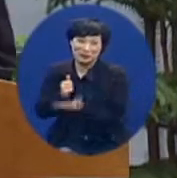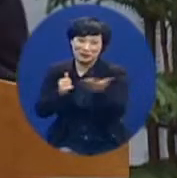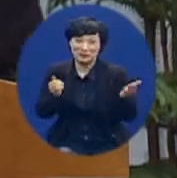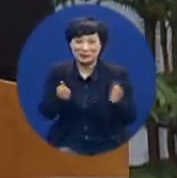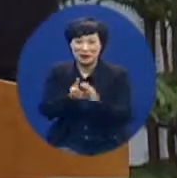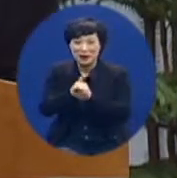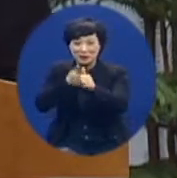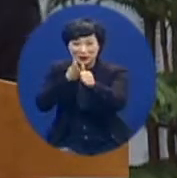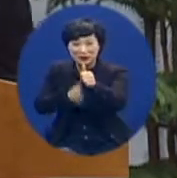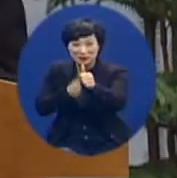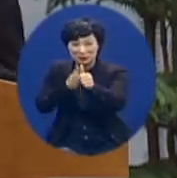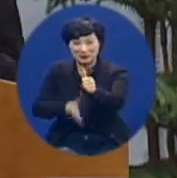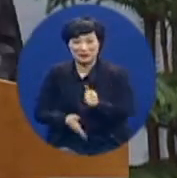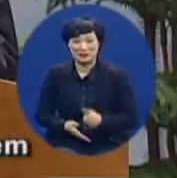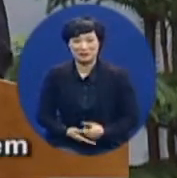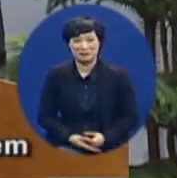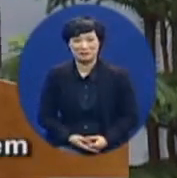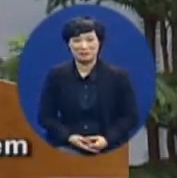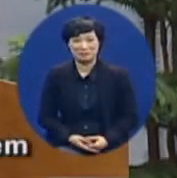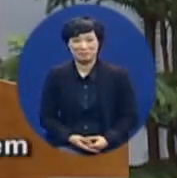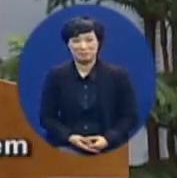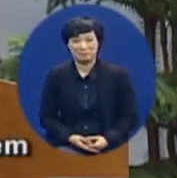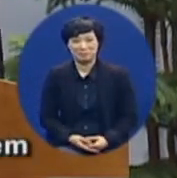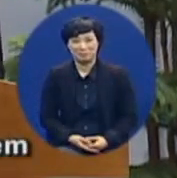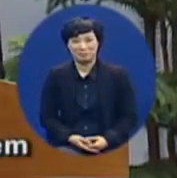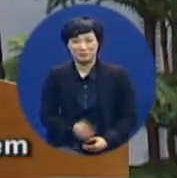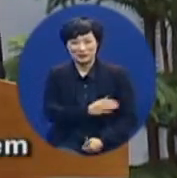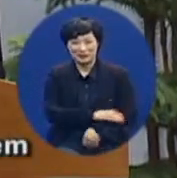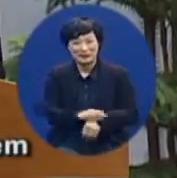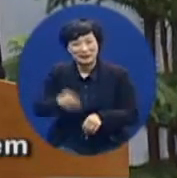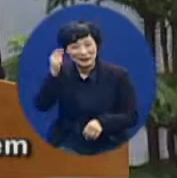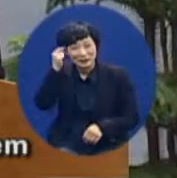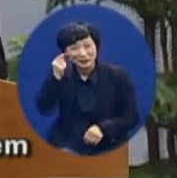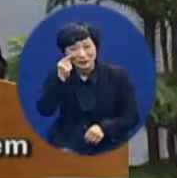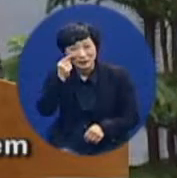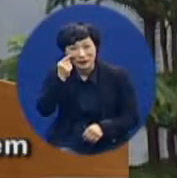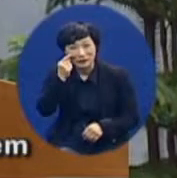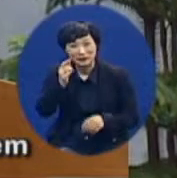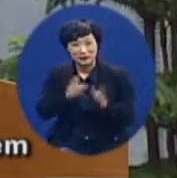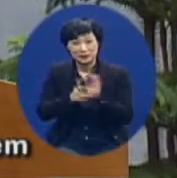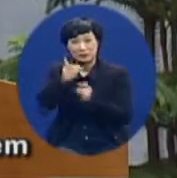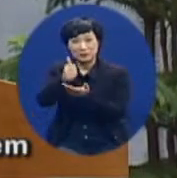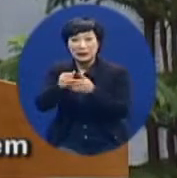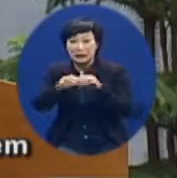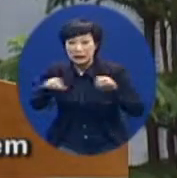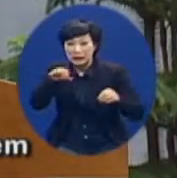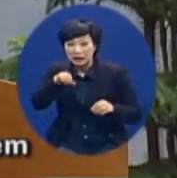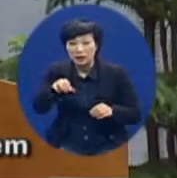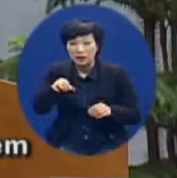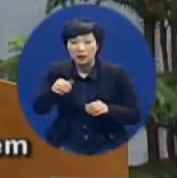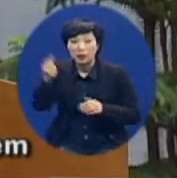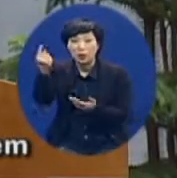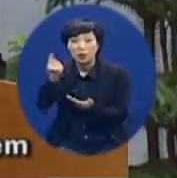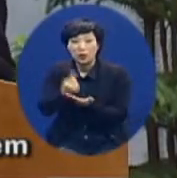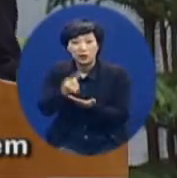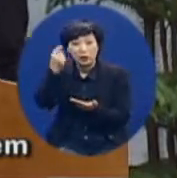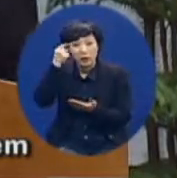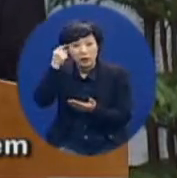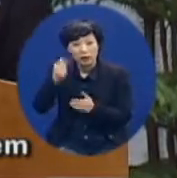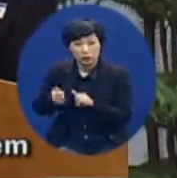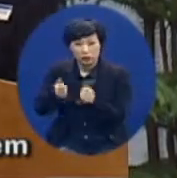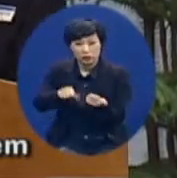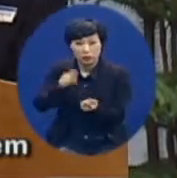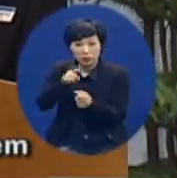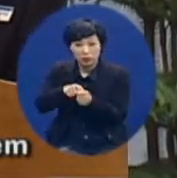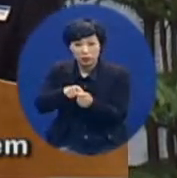아멘 보세요 예수는이 땅에 죽으려고